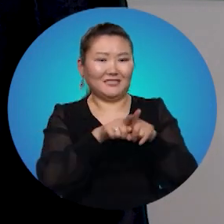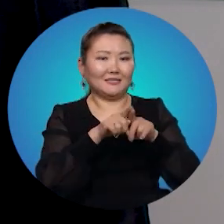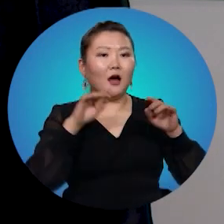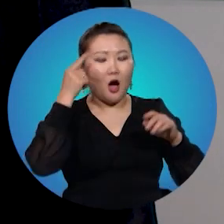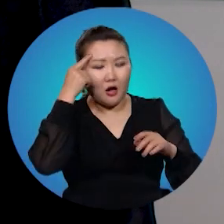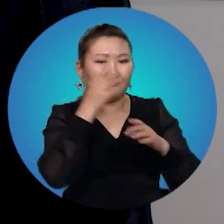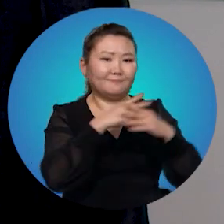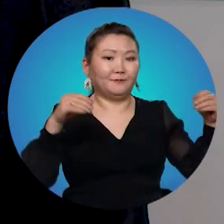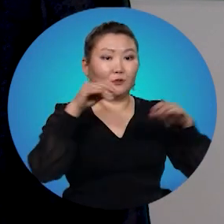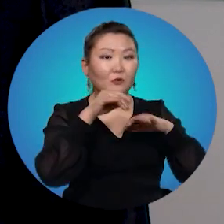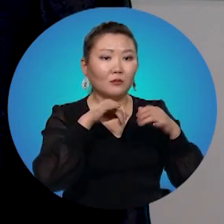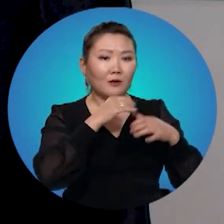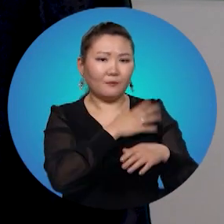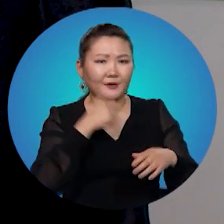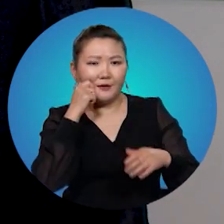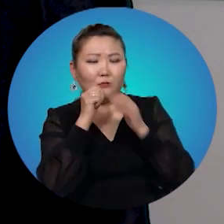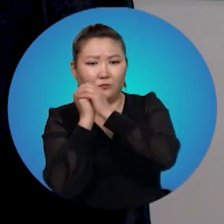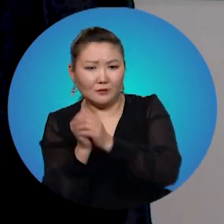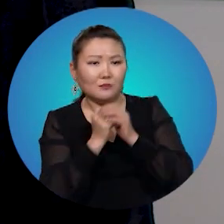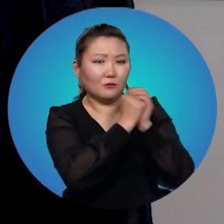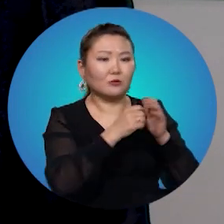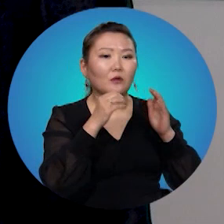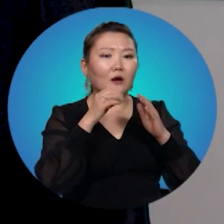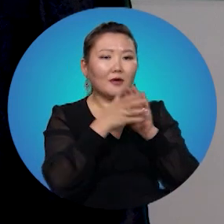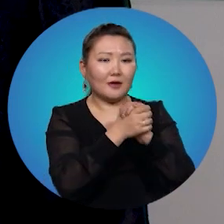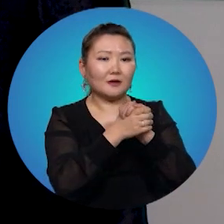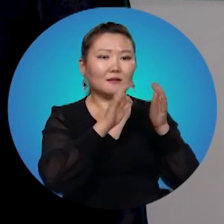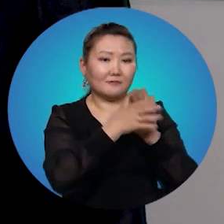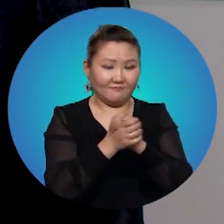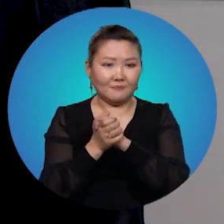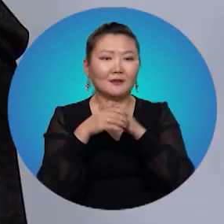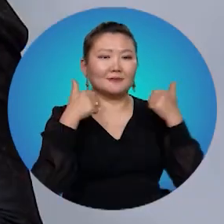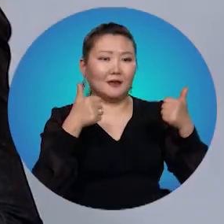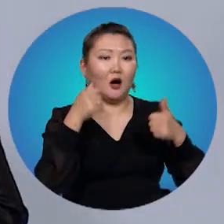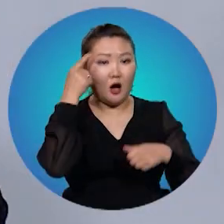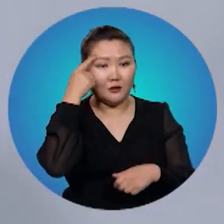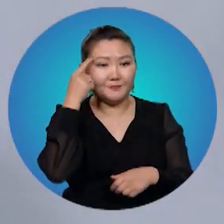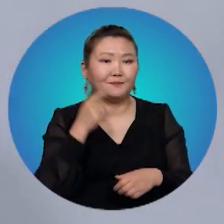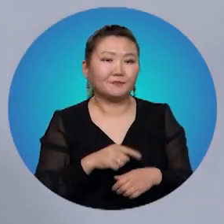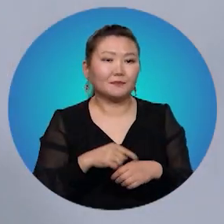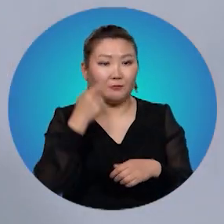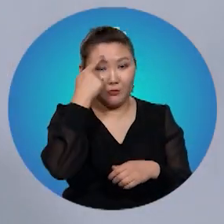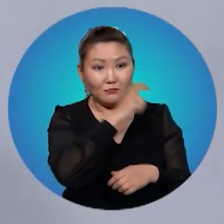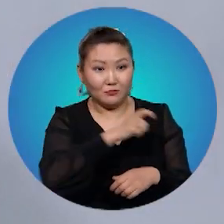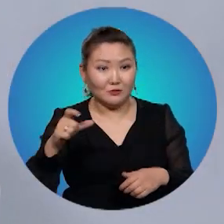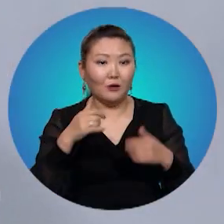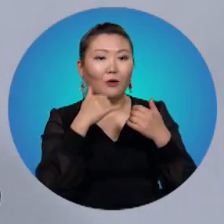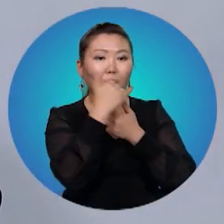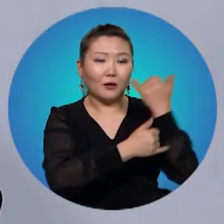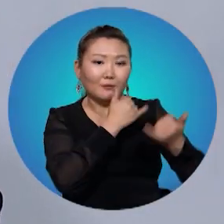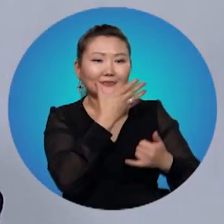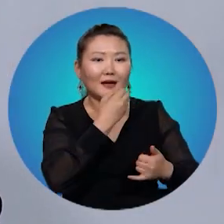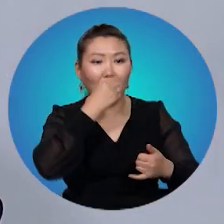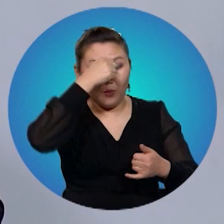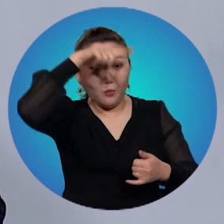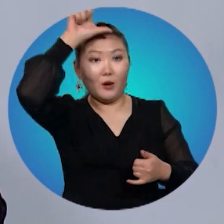бол бие бинийгээ хүндэтгэх юм бол инх тайвнаар зэрэгцэн оршноо л гэж ойлгох юм байна. Монголчуудын уламжлалт сайхан ухаанд хүнийг